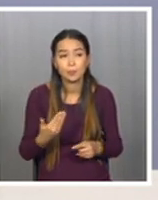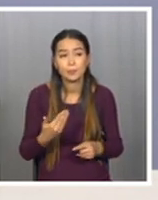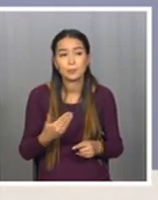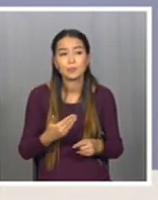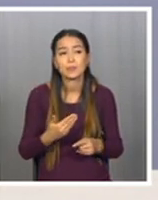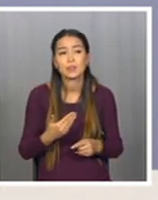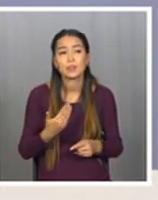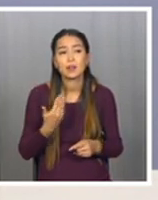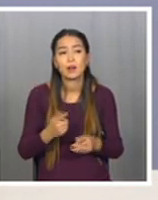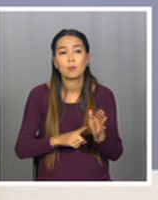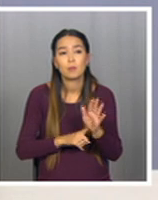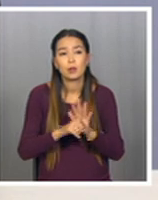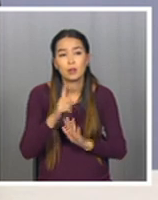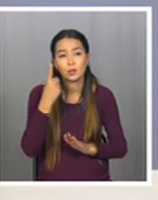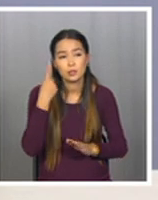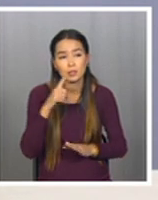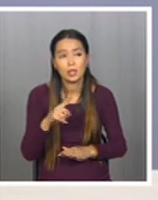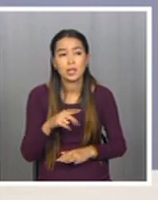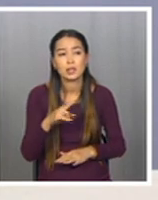келген Дэн Сяопин